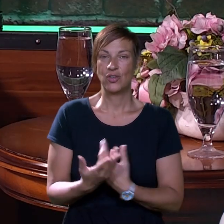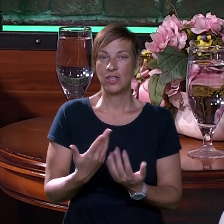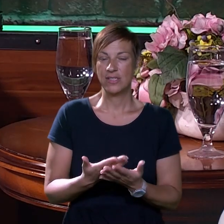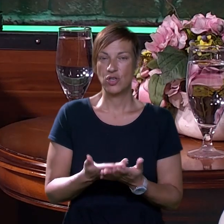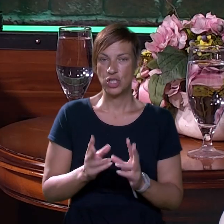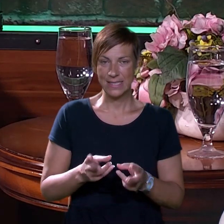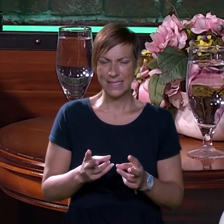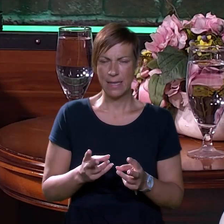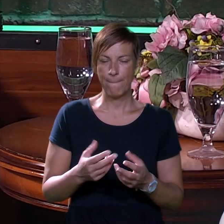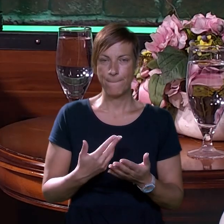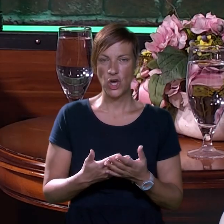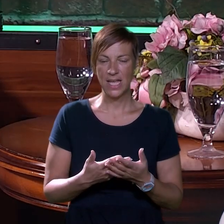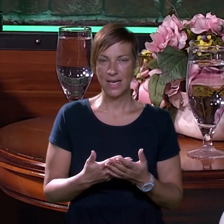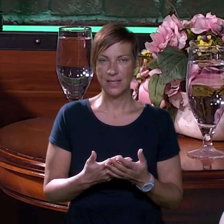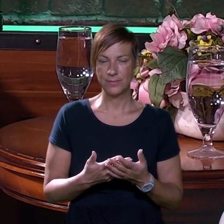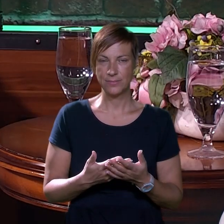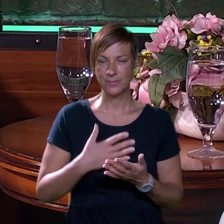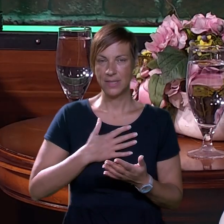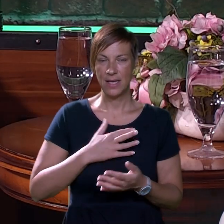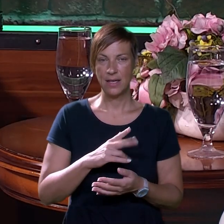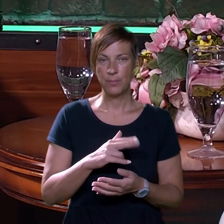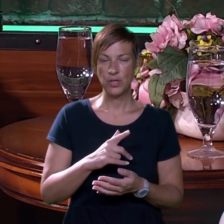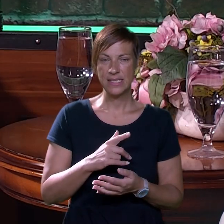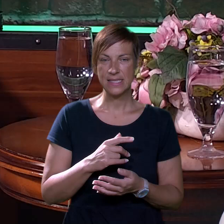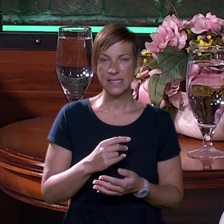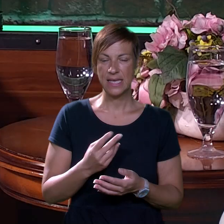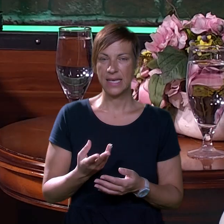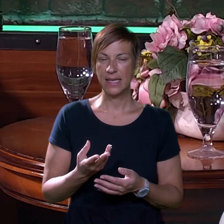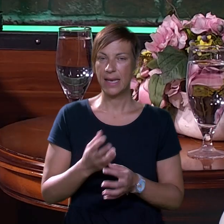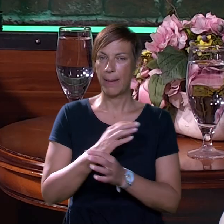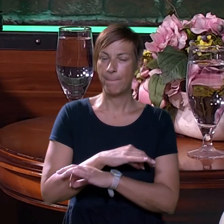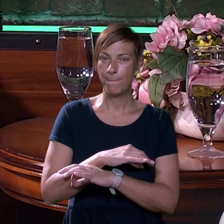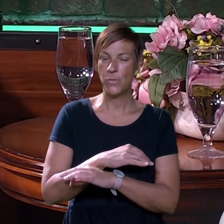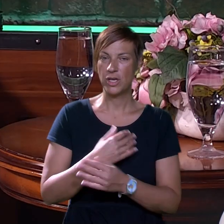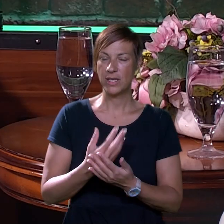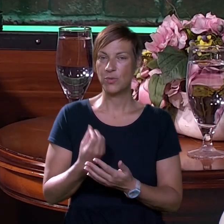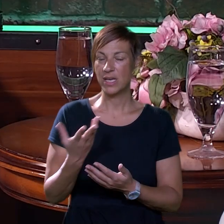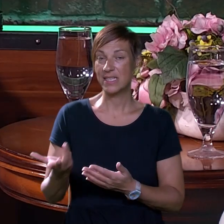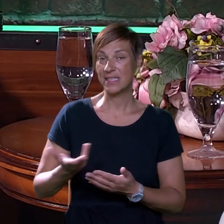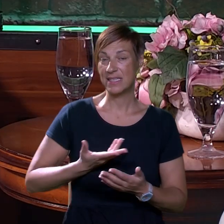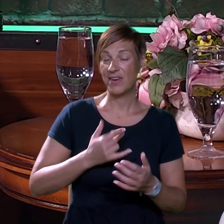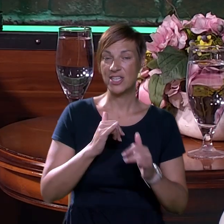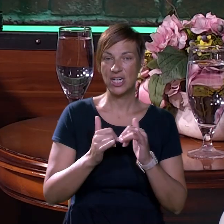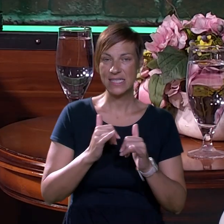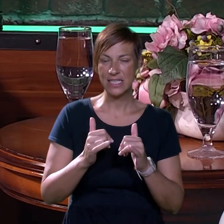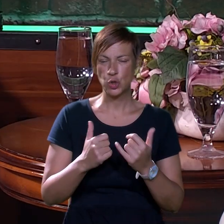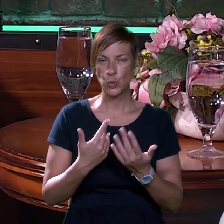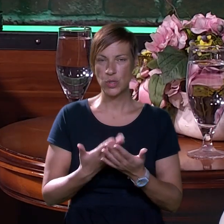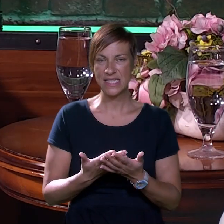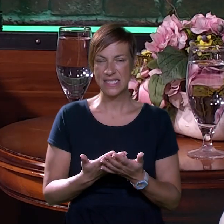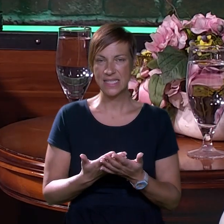čega sam se bojala. Moj sin je, evo, poginuo tu noć kad su se njegovi vraćali sa te